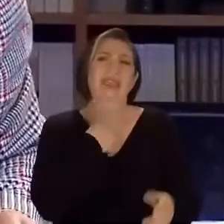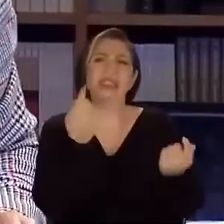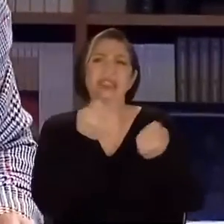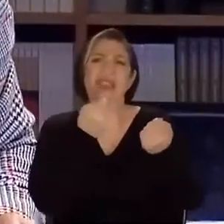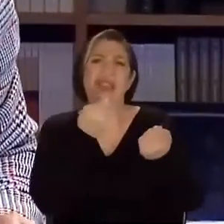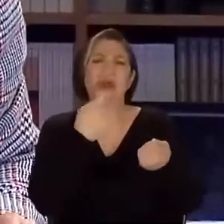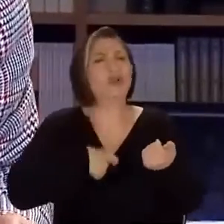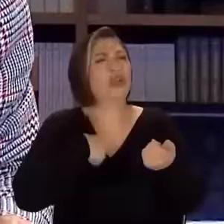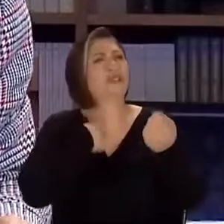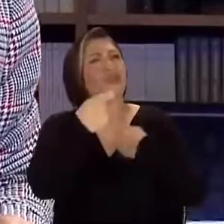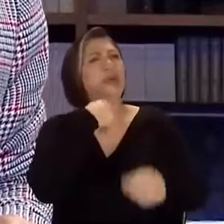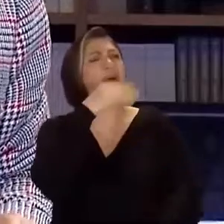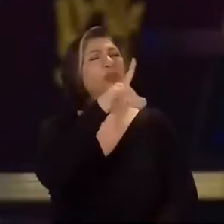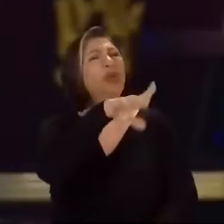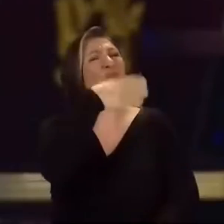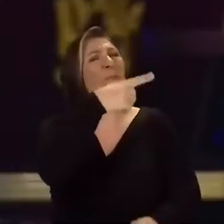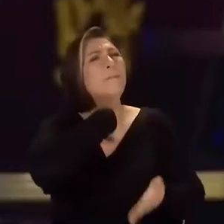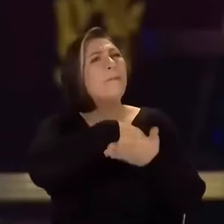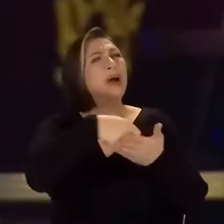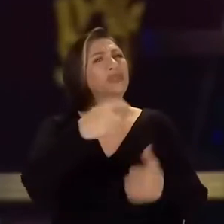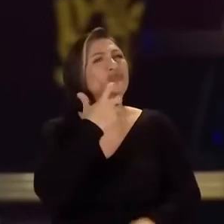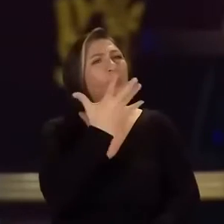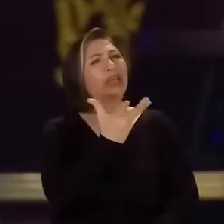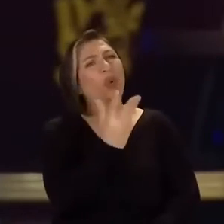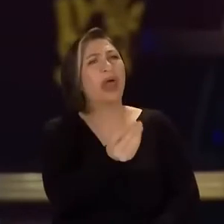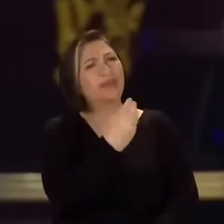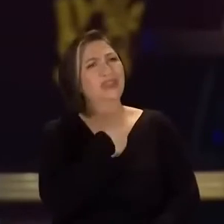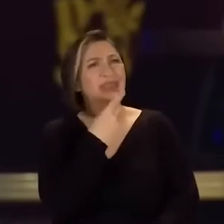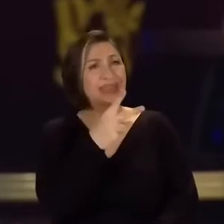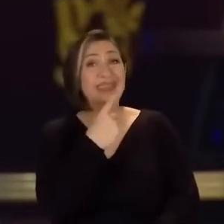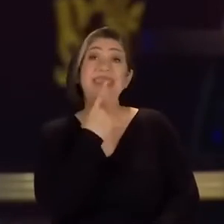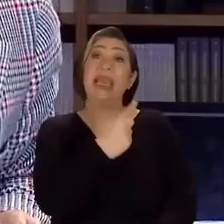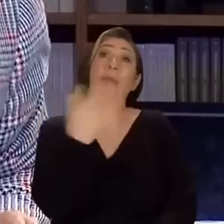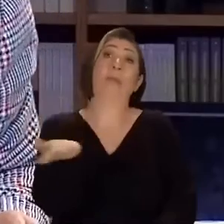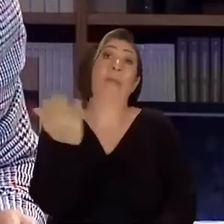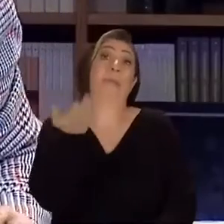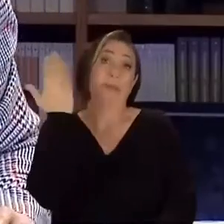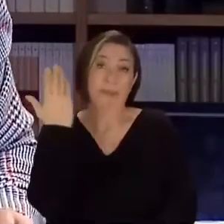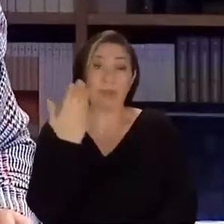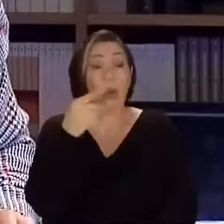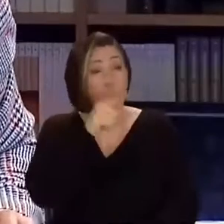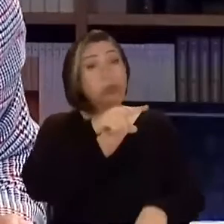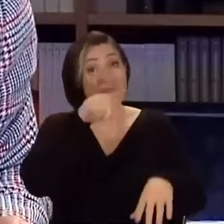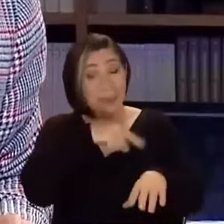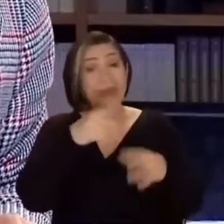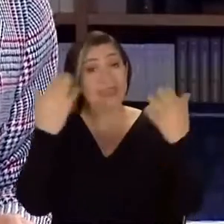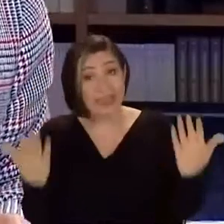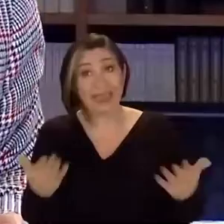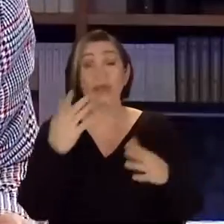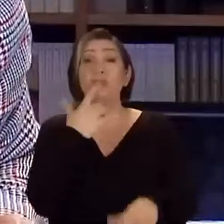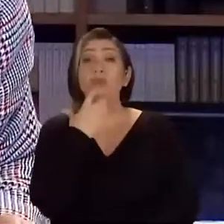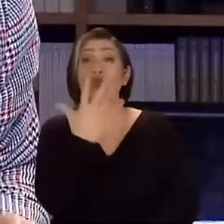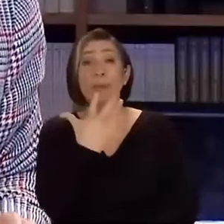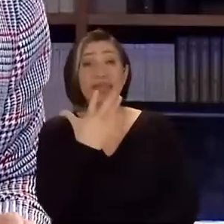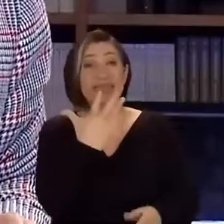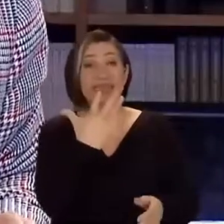iş yerine bir özel şirkete bundan sonra benim aylık ödemelerimi domates olarak yapacaksınız diyelim. O zaman zaten